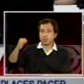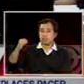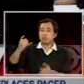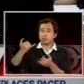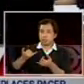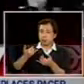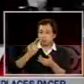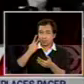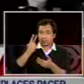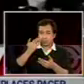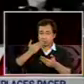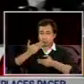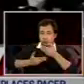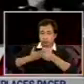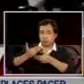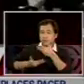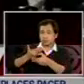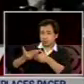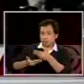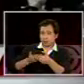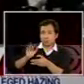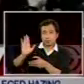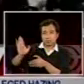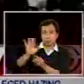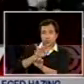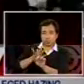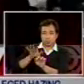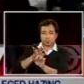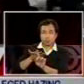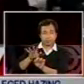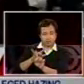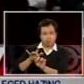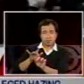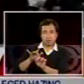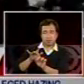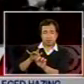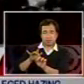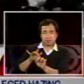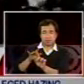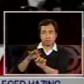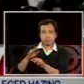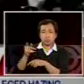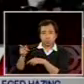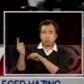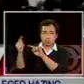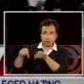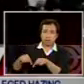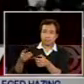sa proseso, sa inyong obserbasyon, sa pagdalunin ninyo rito bilang